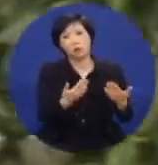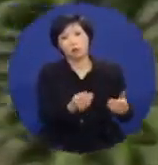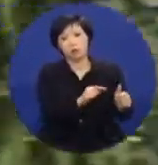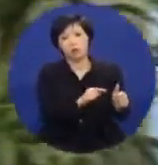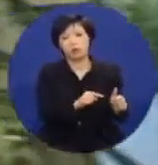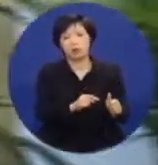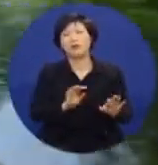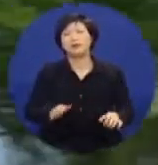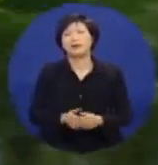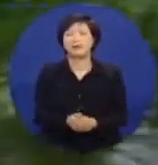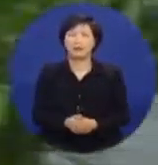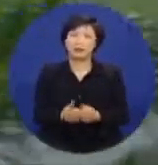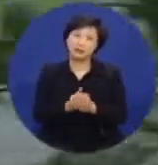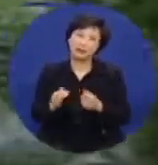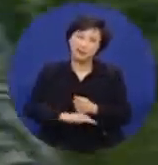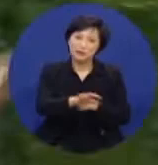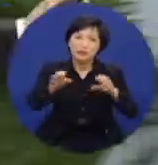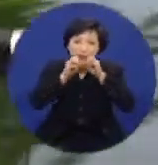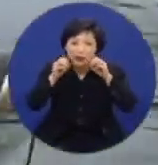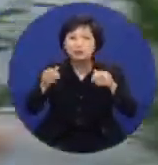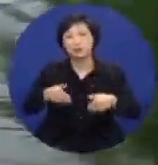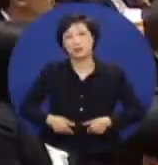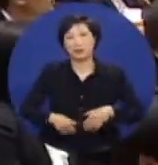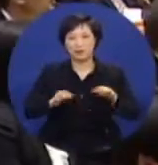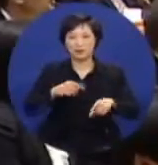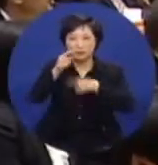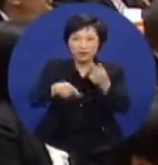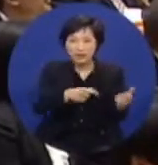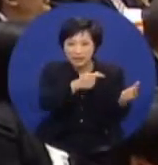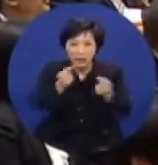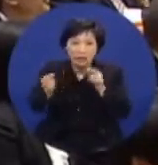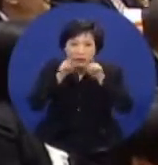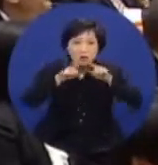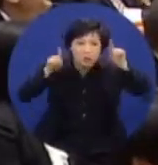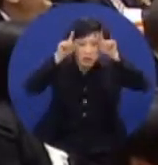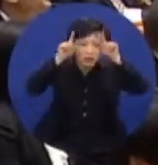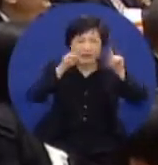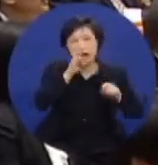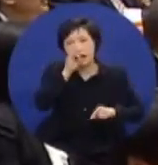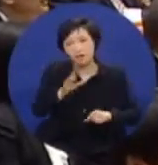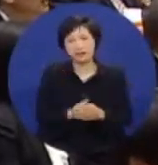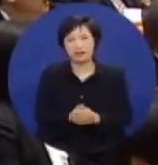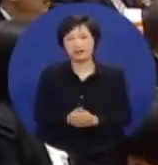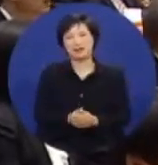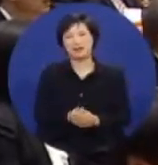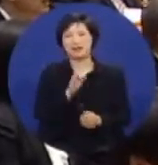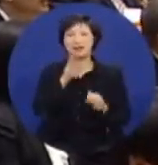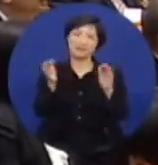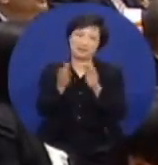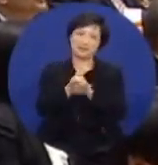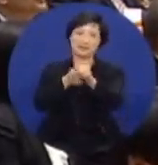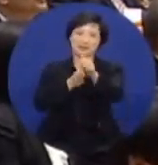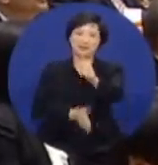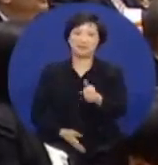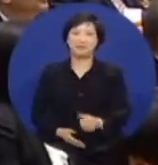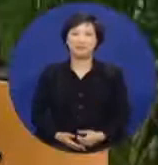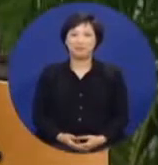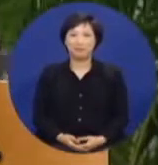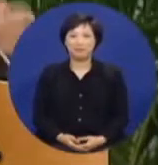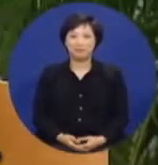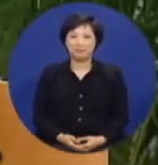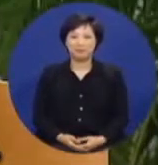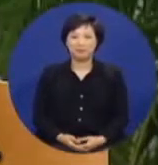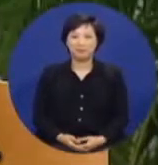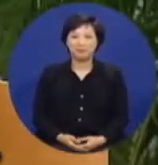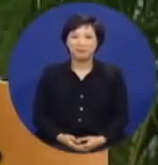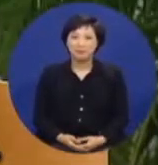하는걸로 같이 치우고 난 된다 아멘 합시다 예